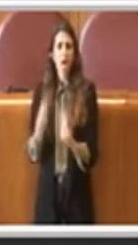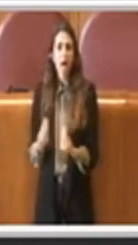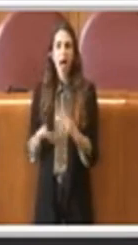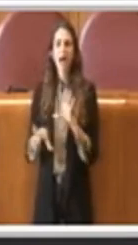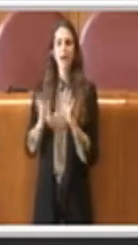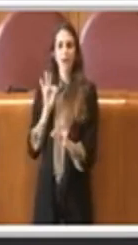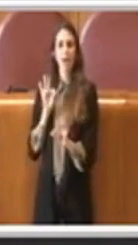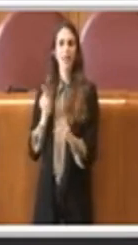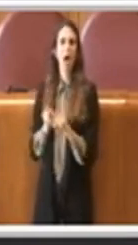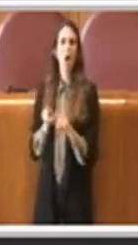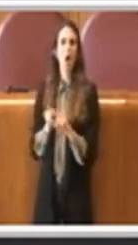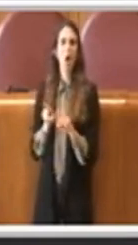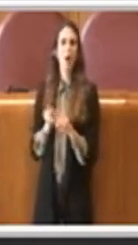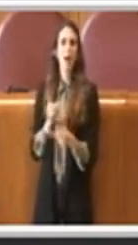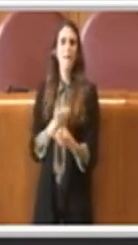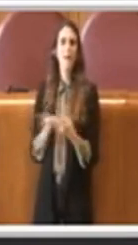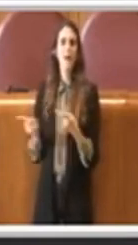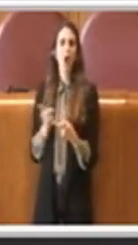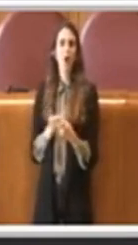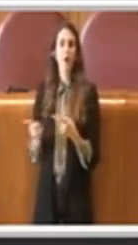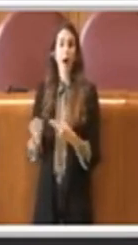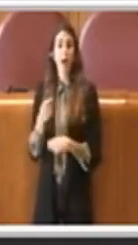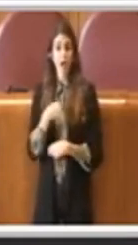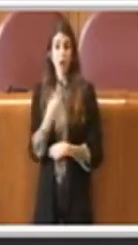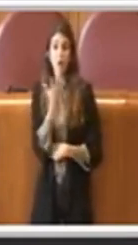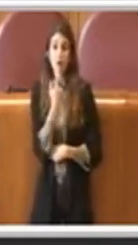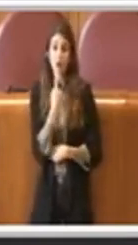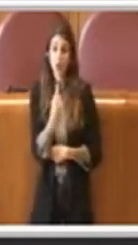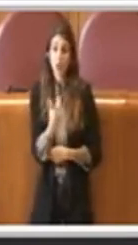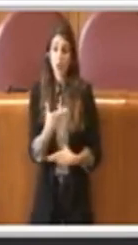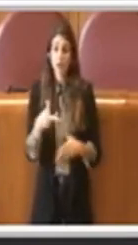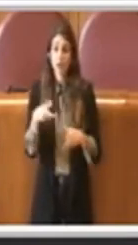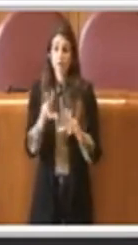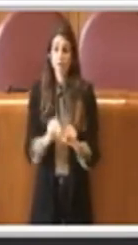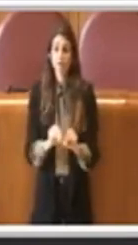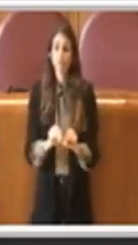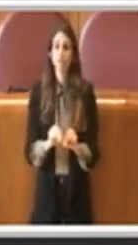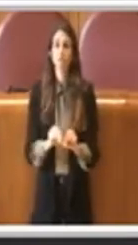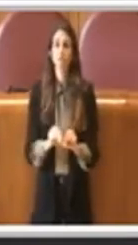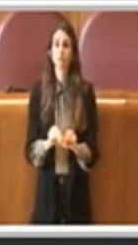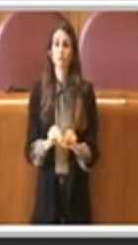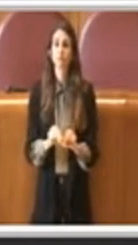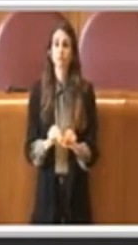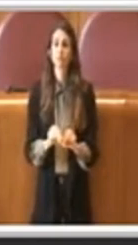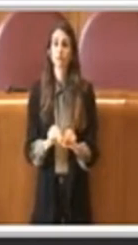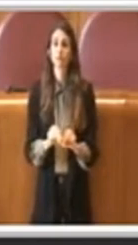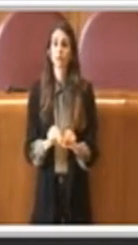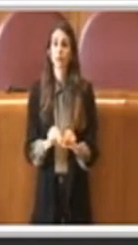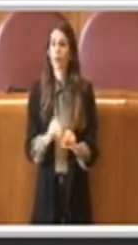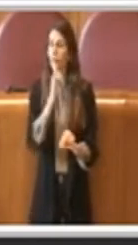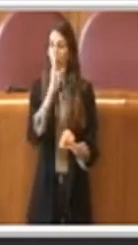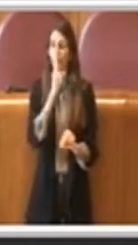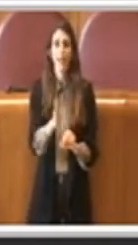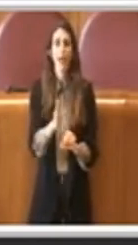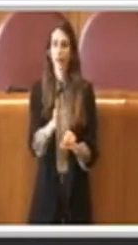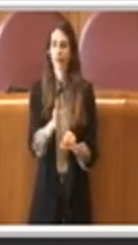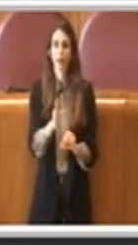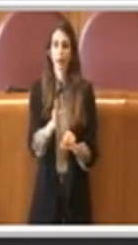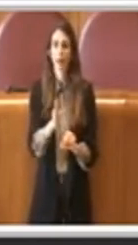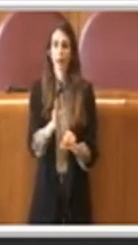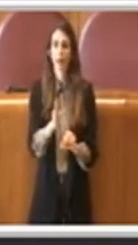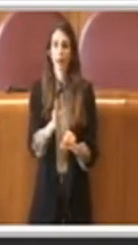per verificare, ecco, per sperimentare appunto, e lo dico anche in via, come dire, diretta, in